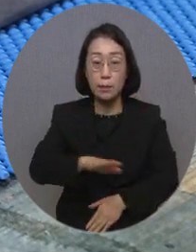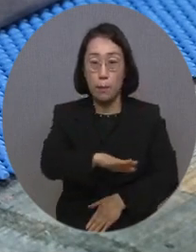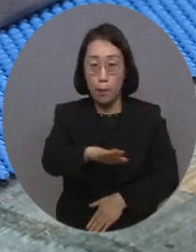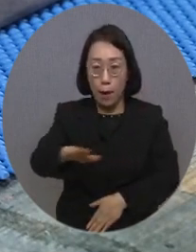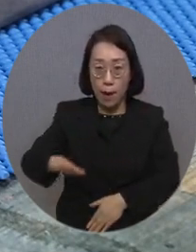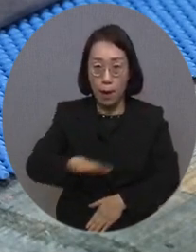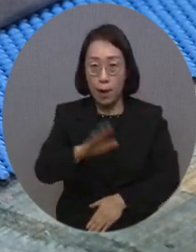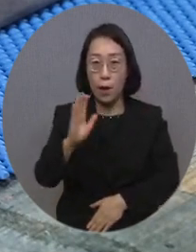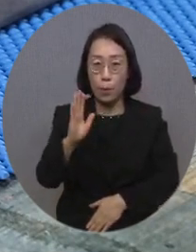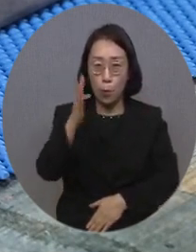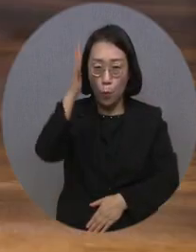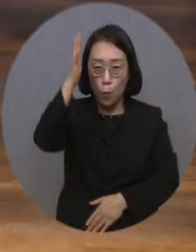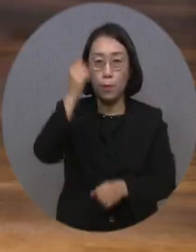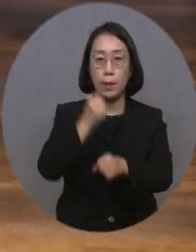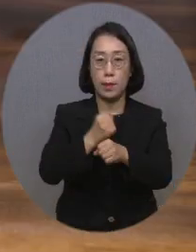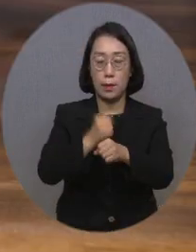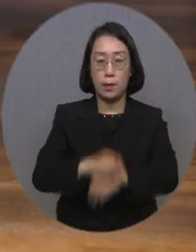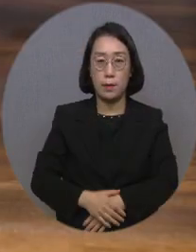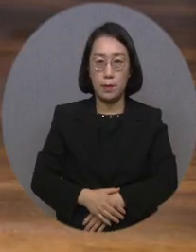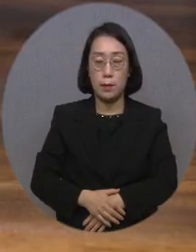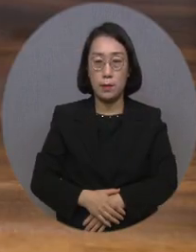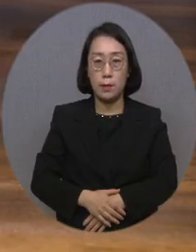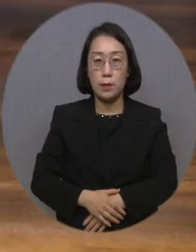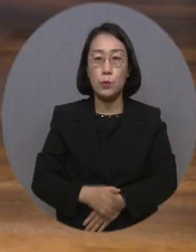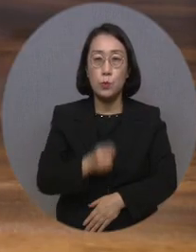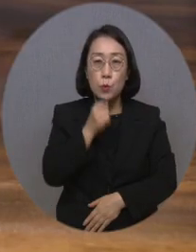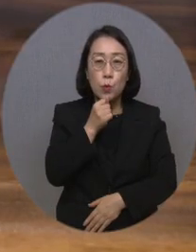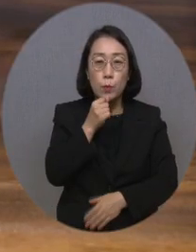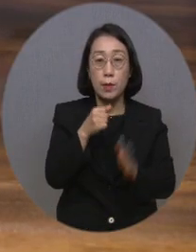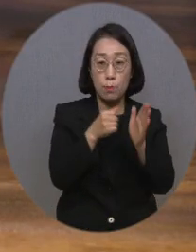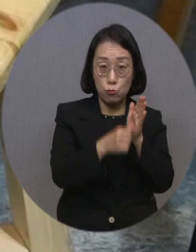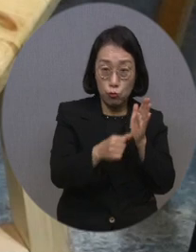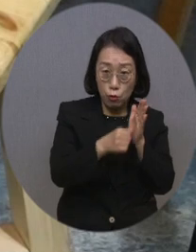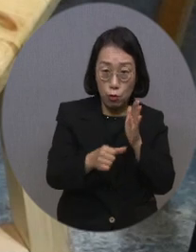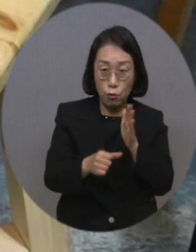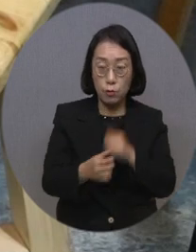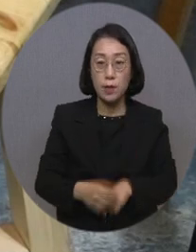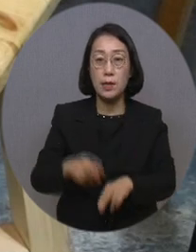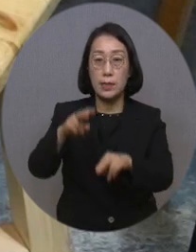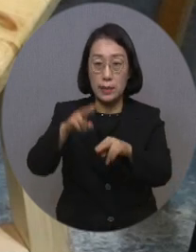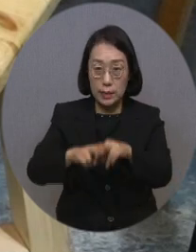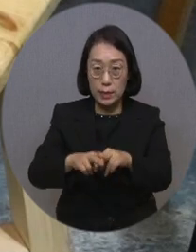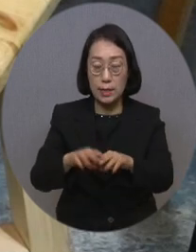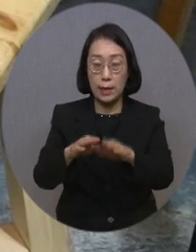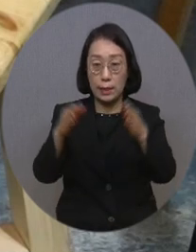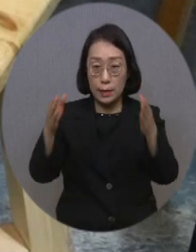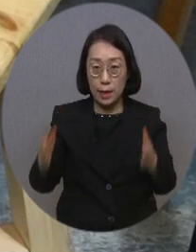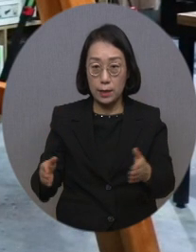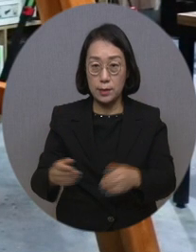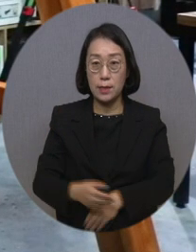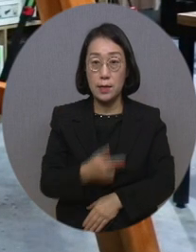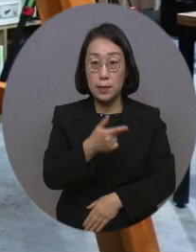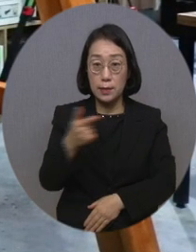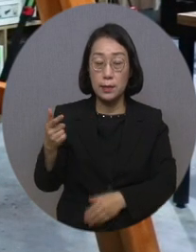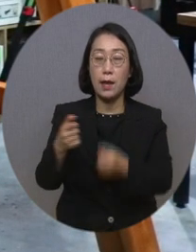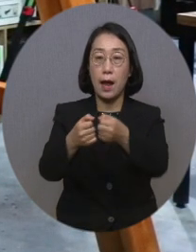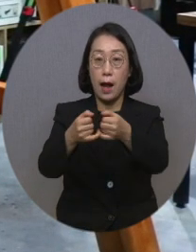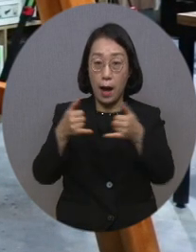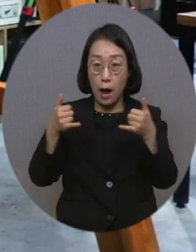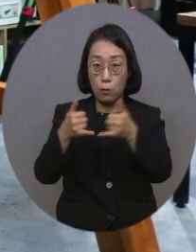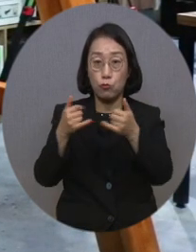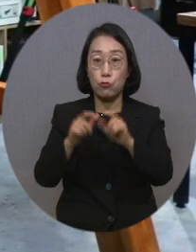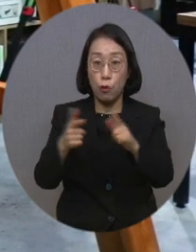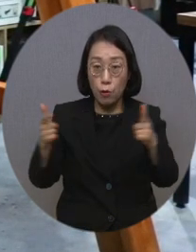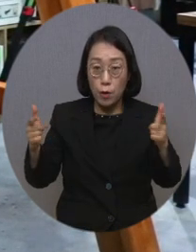발라 광택을 살려줍니다 도마 같은 작은 소품부터 의자나 탁자 식탁처럼 큰 가구까지